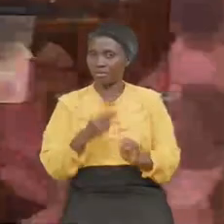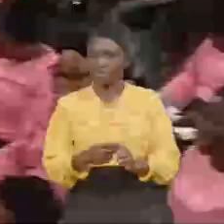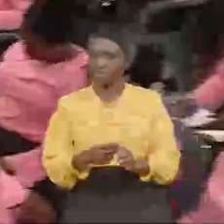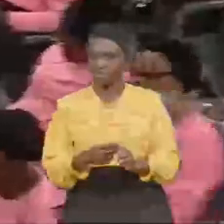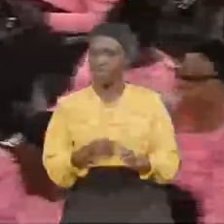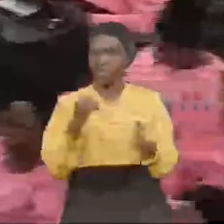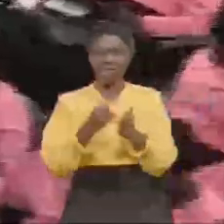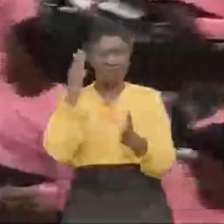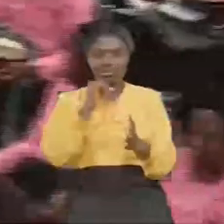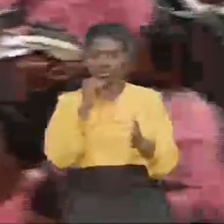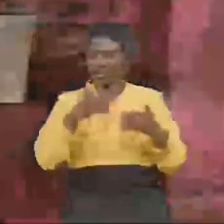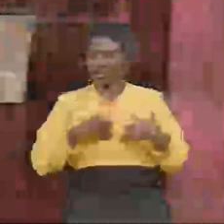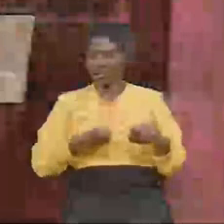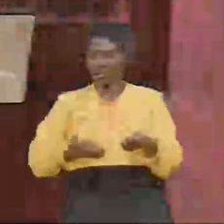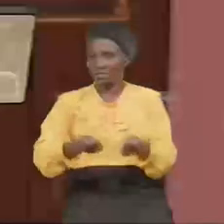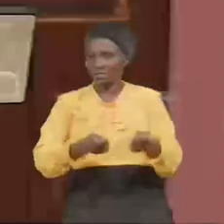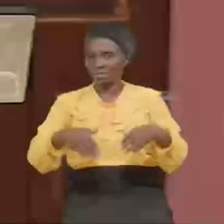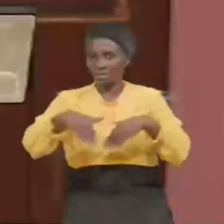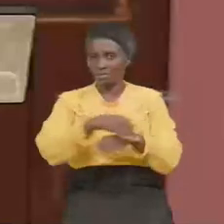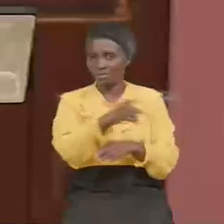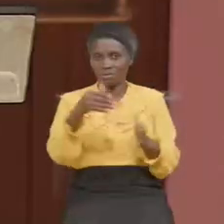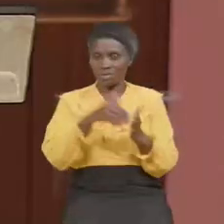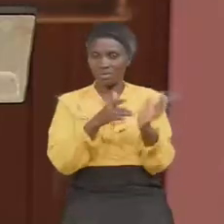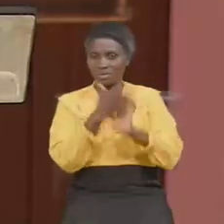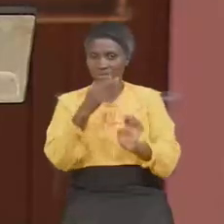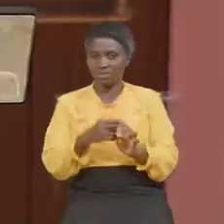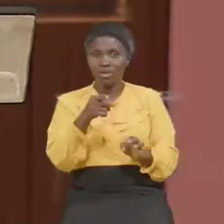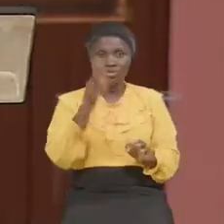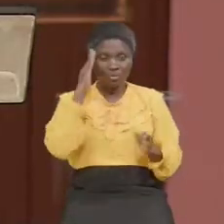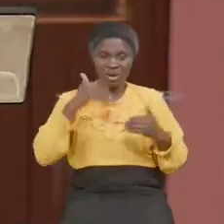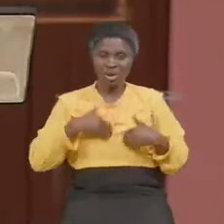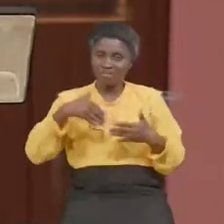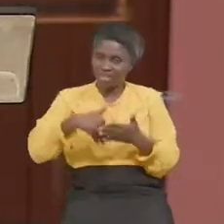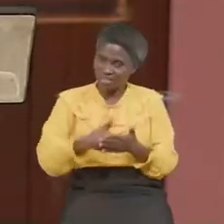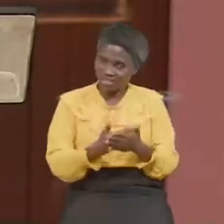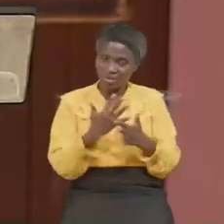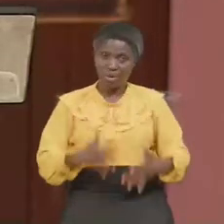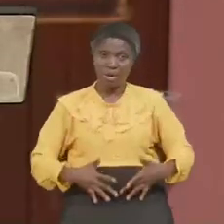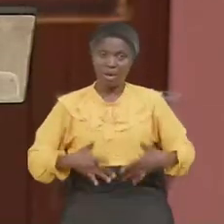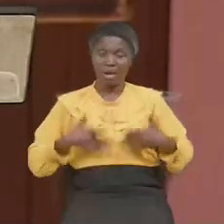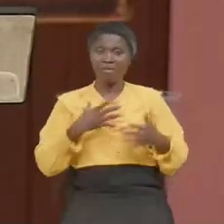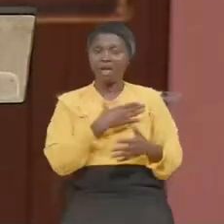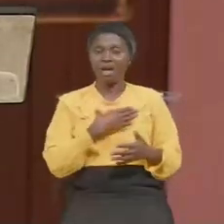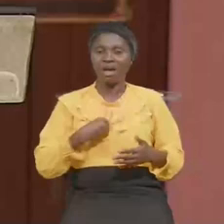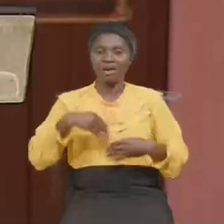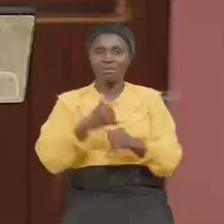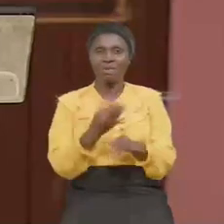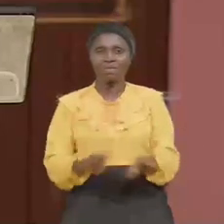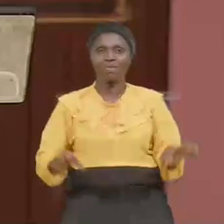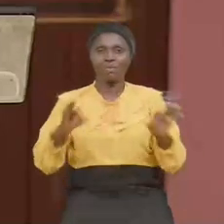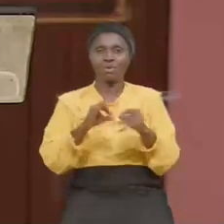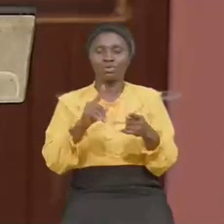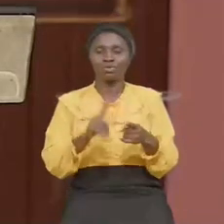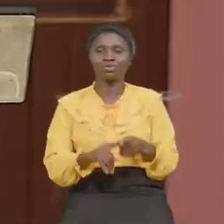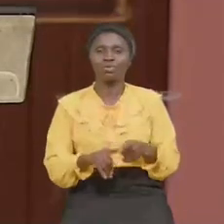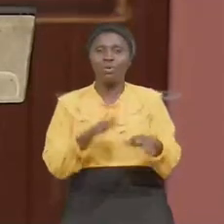domination sur vous. Et vous aurez une nouvelle vie nouvelle. Et vous serez rendu digne pour marcher dans les